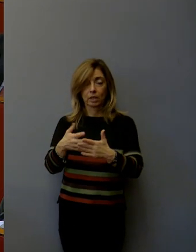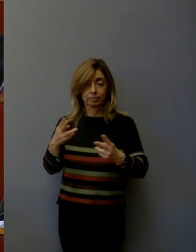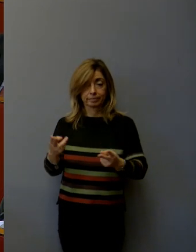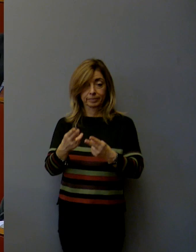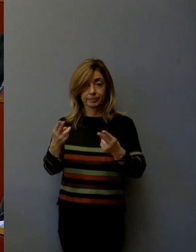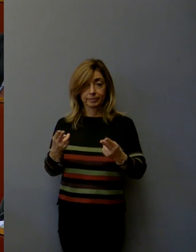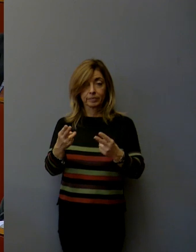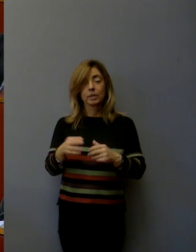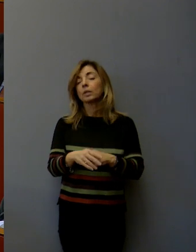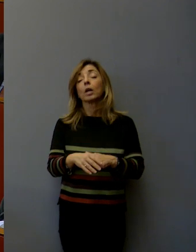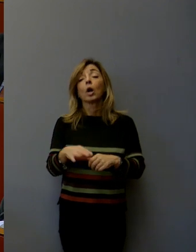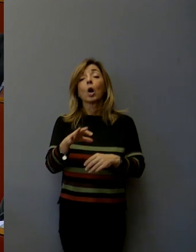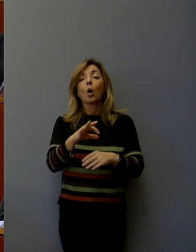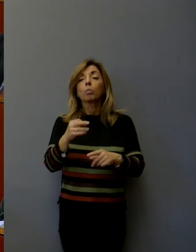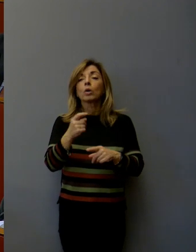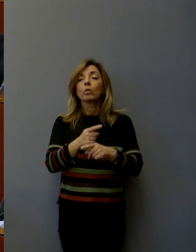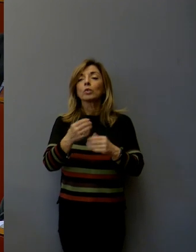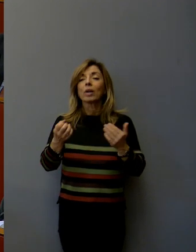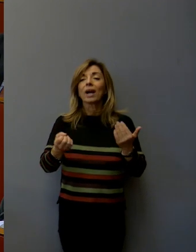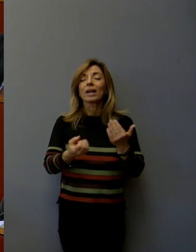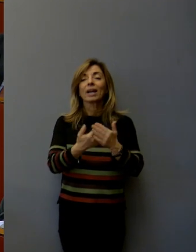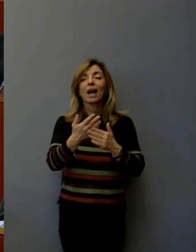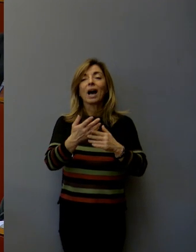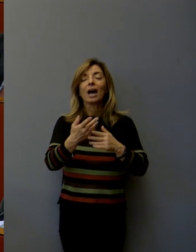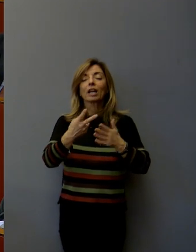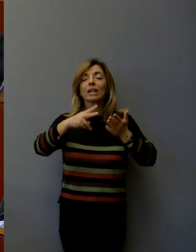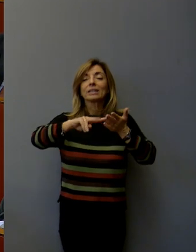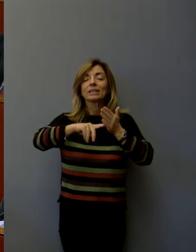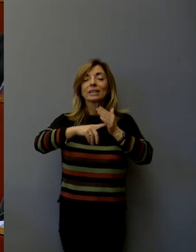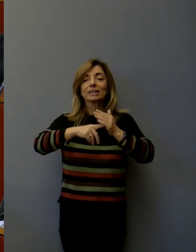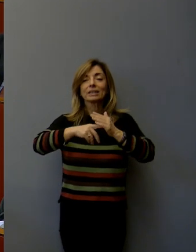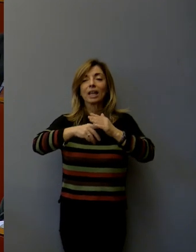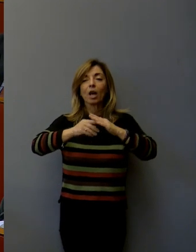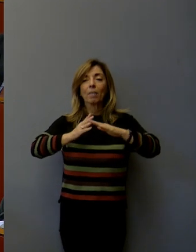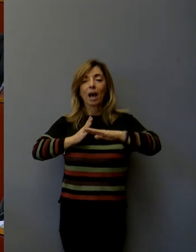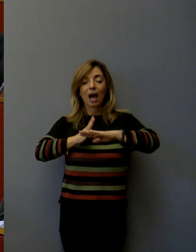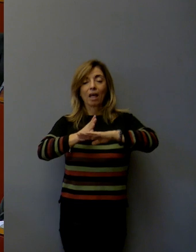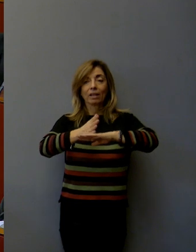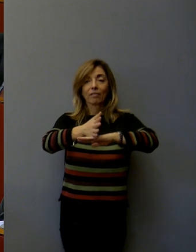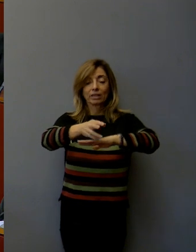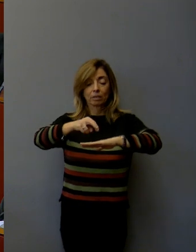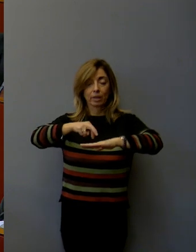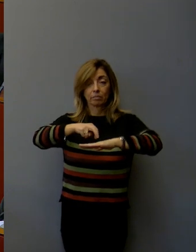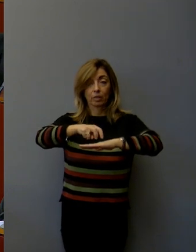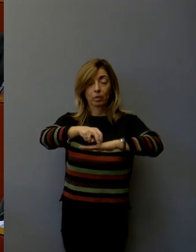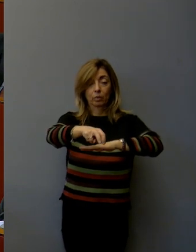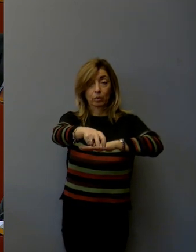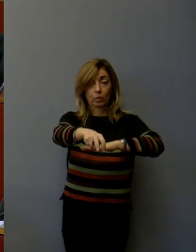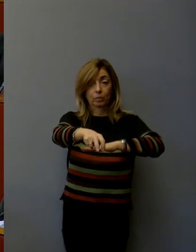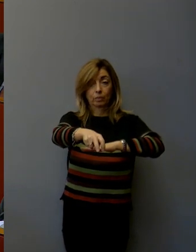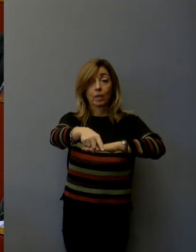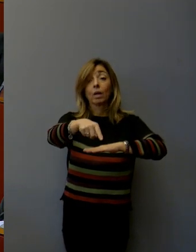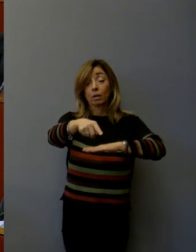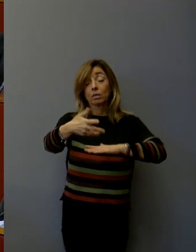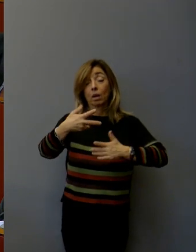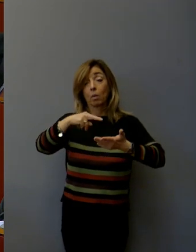un sistema di attraversamento a raso con tutti i sistemi che ci devono essere dal punto di vista della viabilità quello che